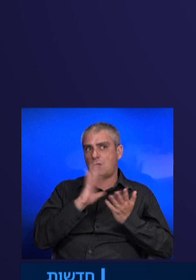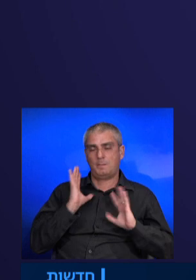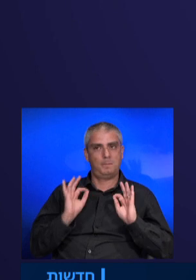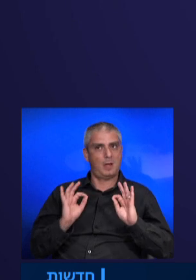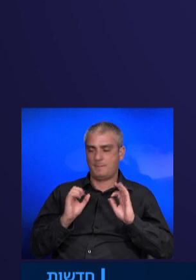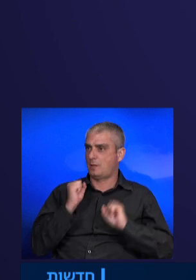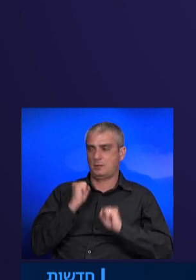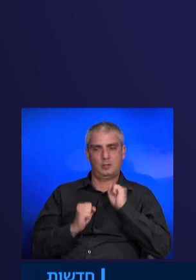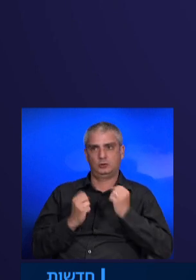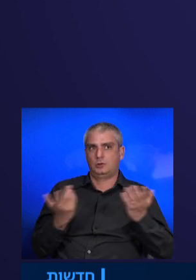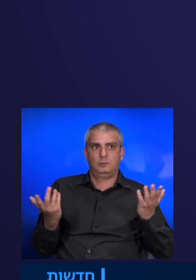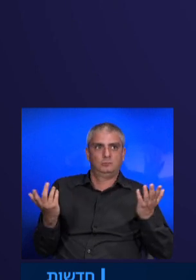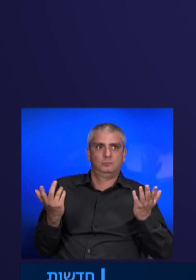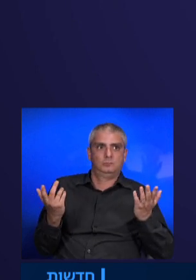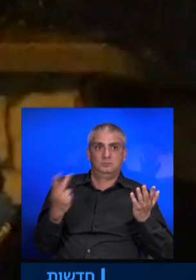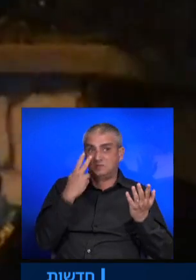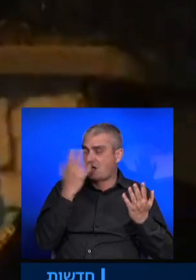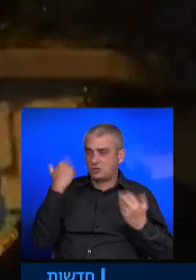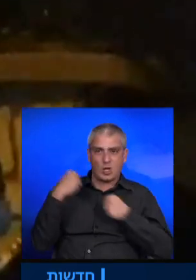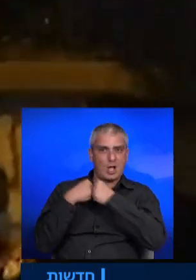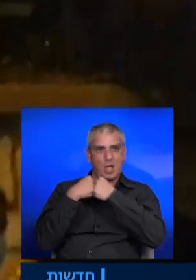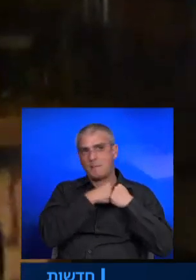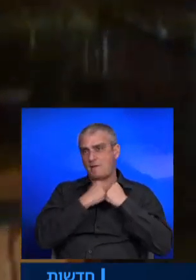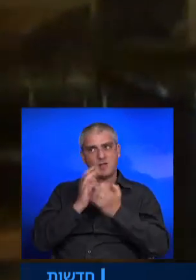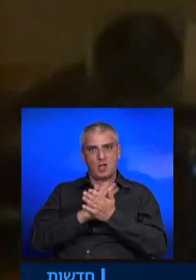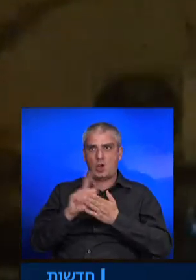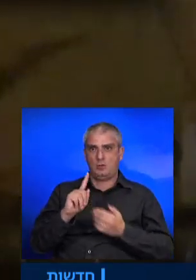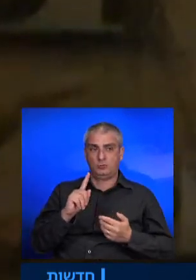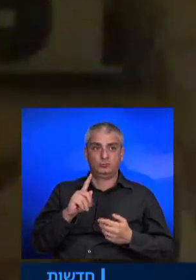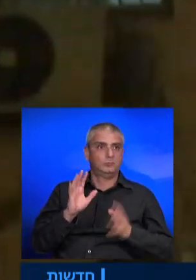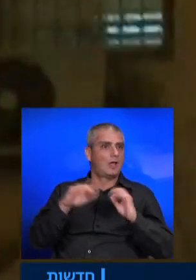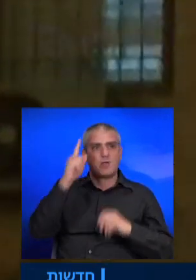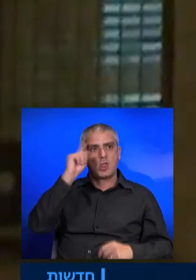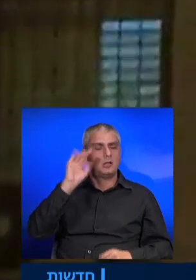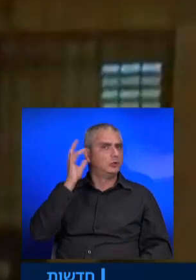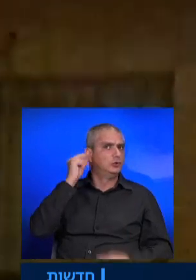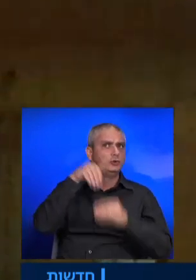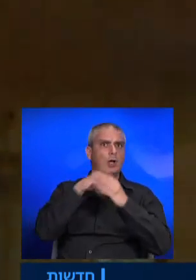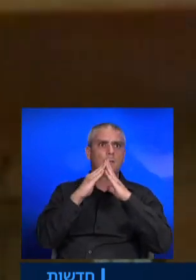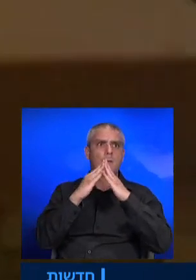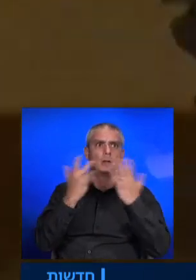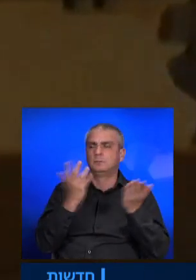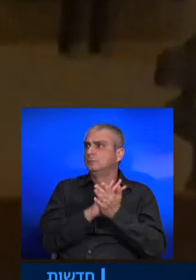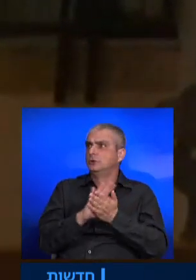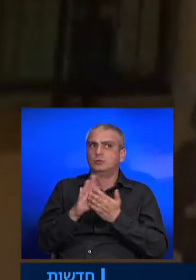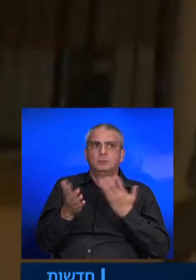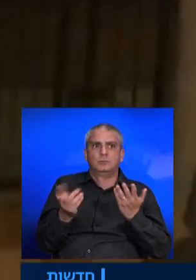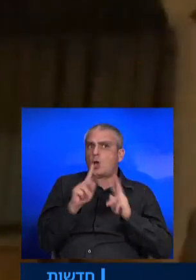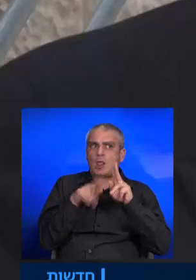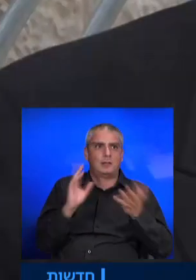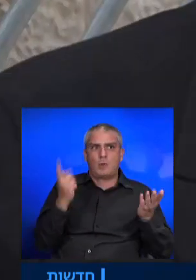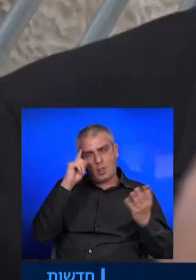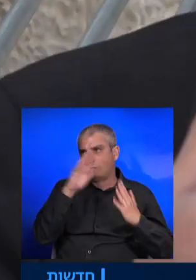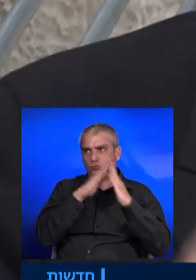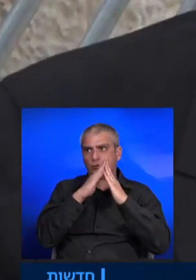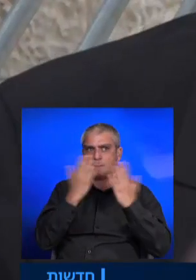שהיה שם מאבק לא פשוט. אף אחד לא ידע שיש אישה בבית, והיא פשוט לא טיפלו בה, לא ידעו שהיא בבית, כי טיפלו